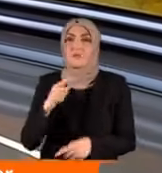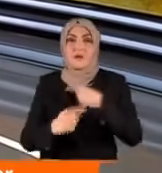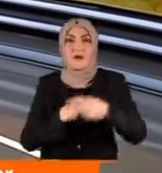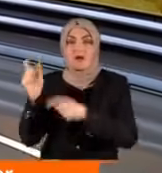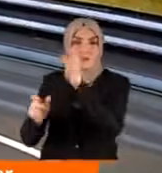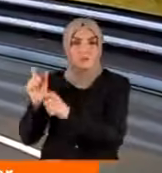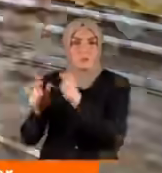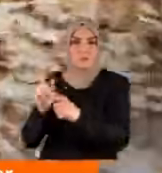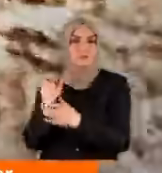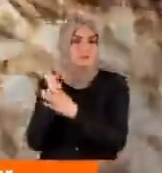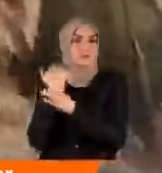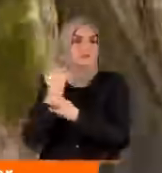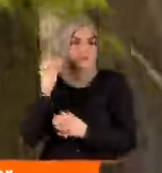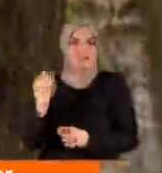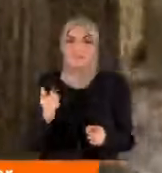sahipler